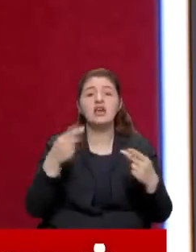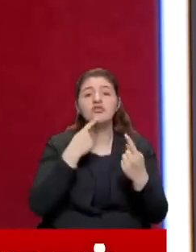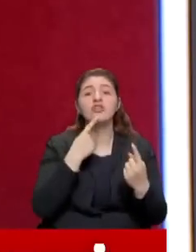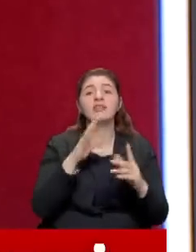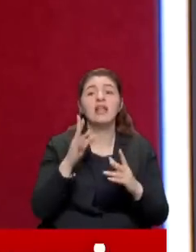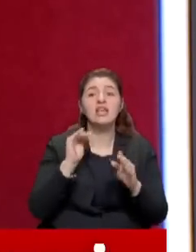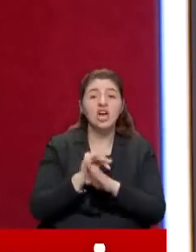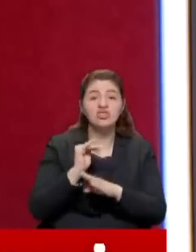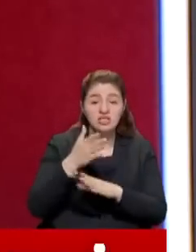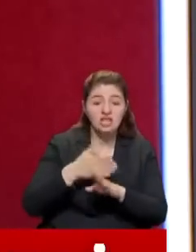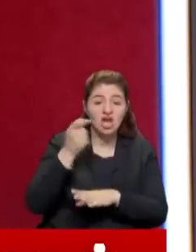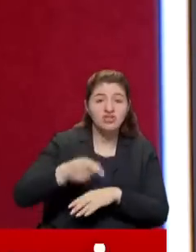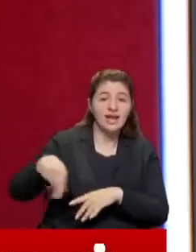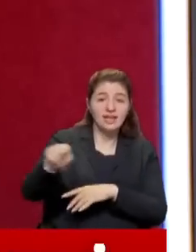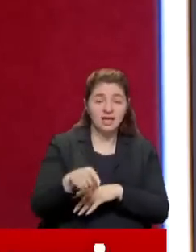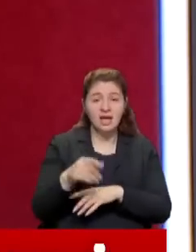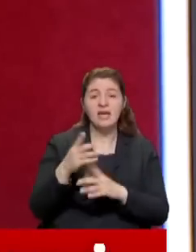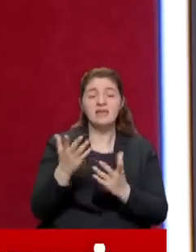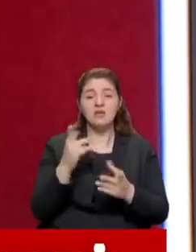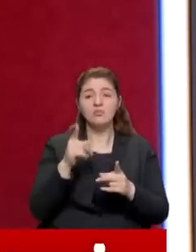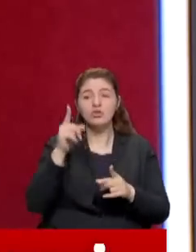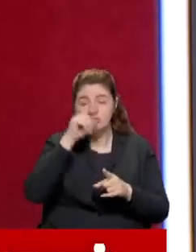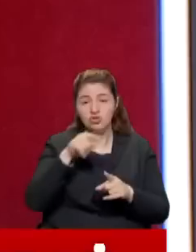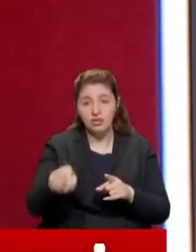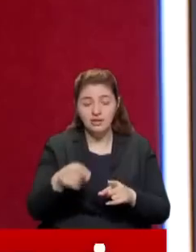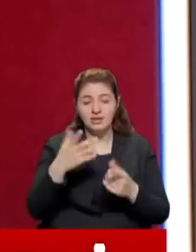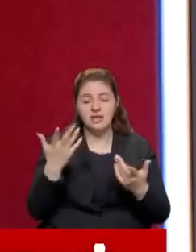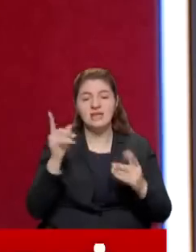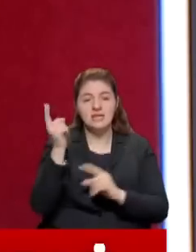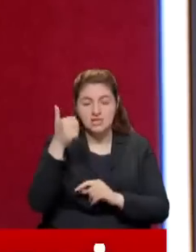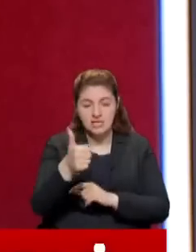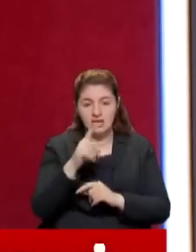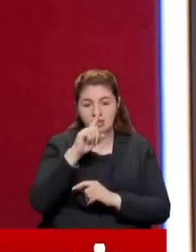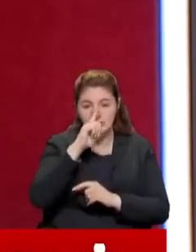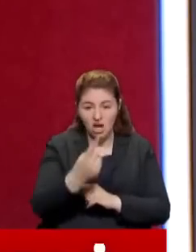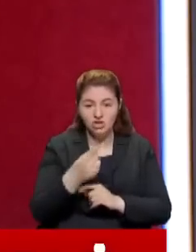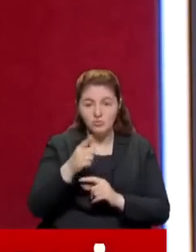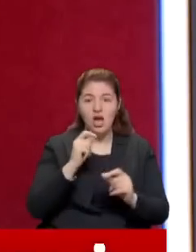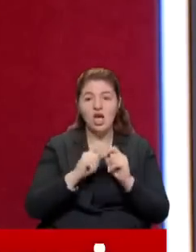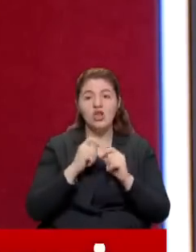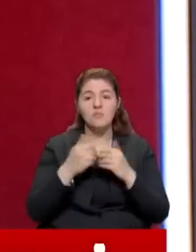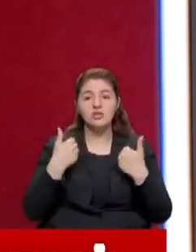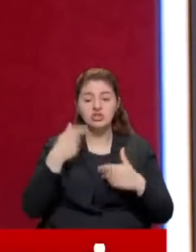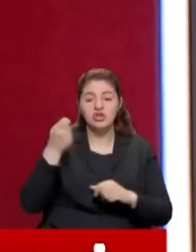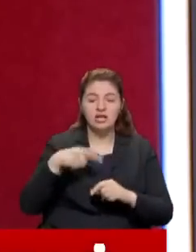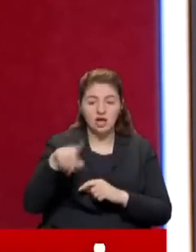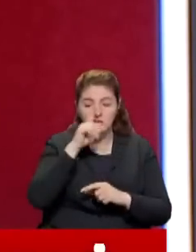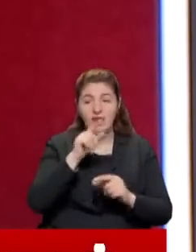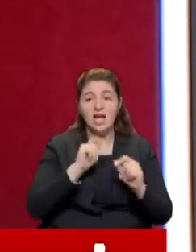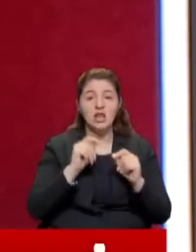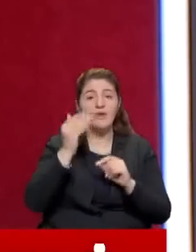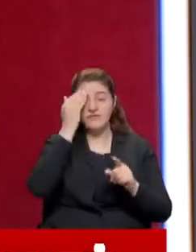insanların bir yaşadığı gerçeklik var. Ve bugün bu nedenle yani iktidar sadece bu ekonomik durum nedeniyle ve